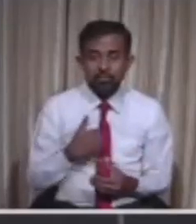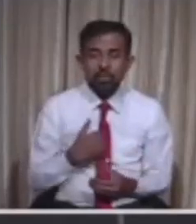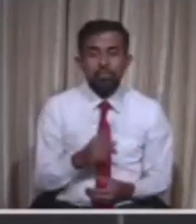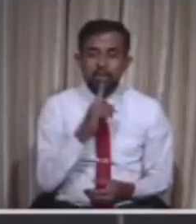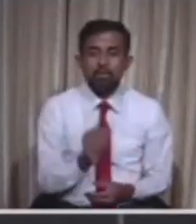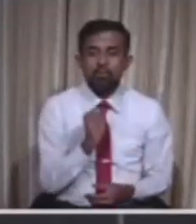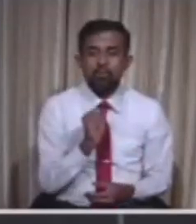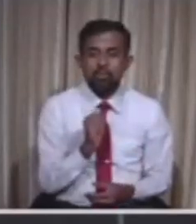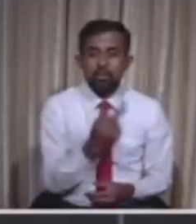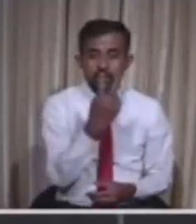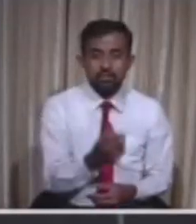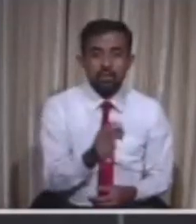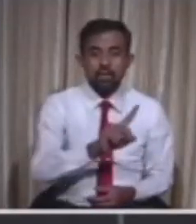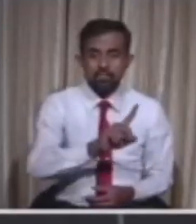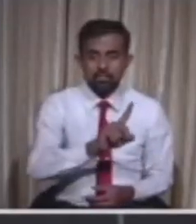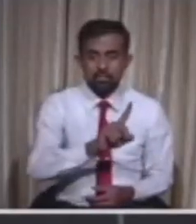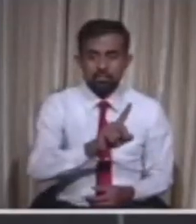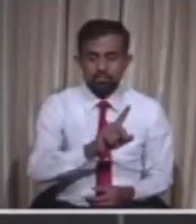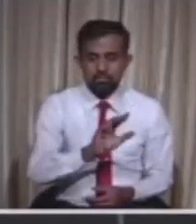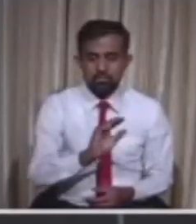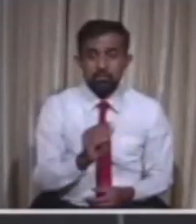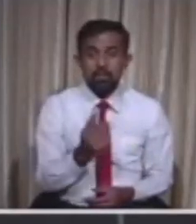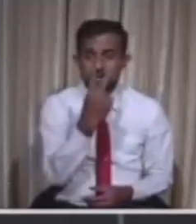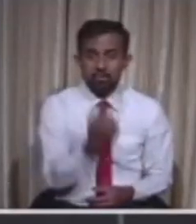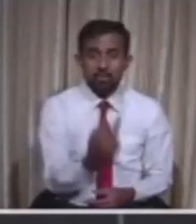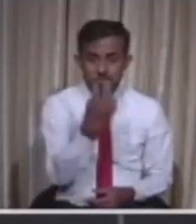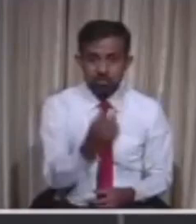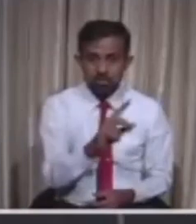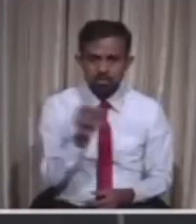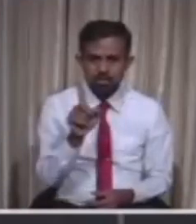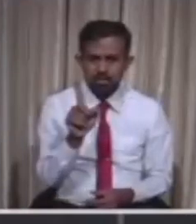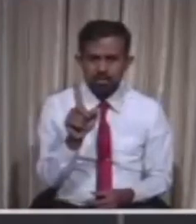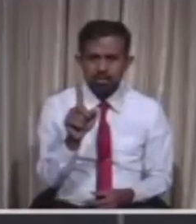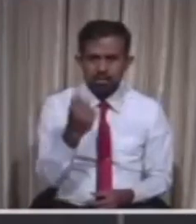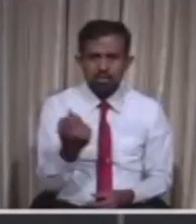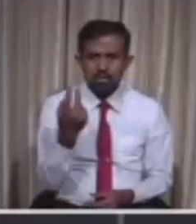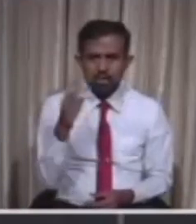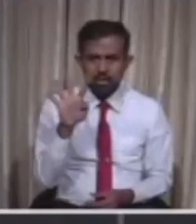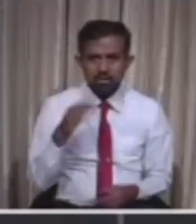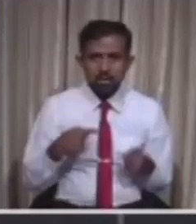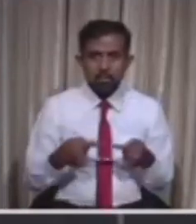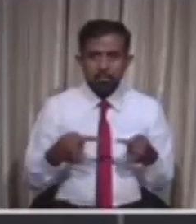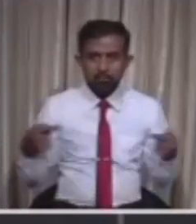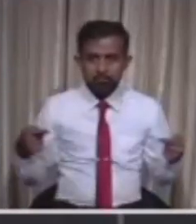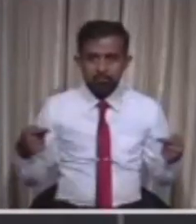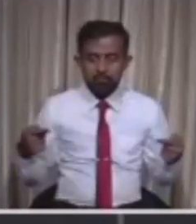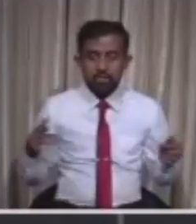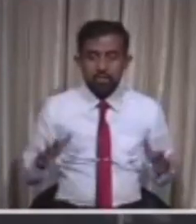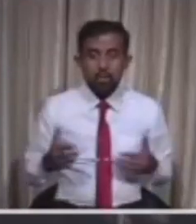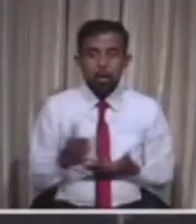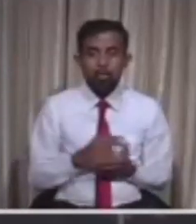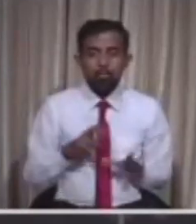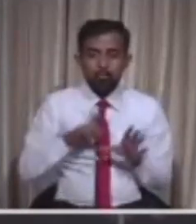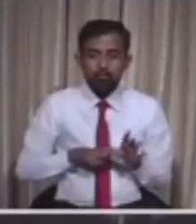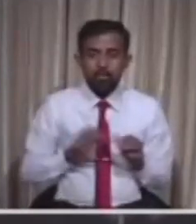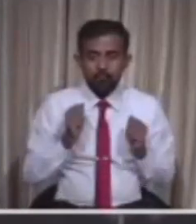මෙහෙම. 2010 මම ඉවර කරනවා. 2010-14 කාලේ අපි විපක්ෂයේ ඉන්නකොට අපි ඔක්කොම එකතු වෙලා වාඩි වෙලා මේක